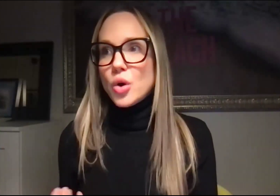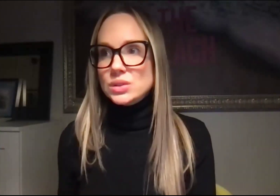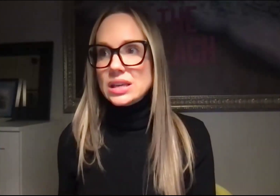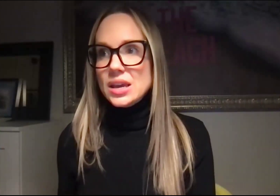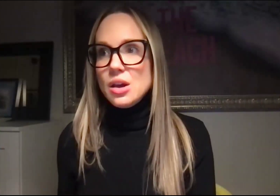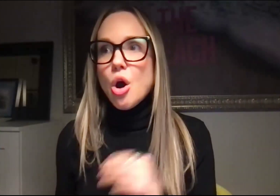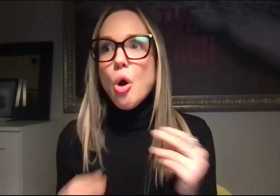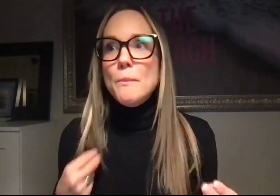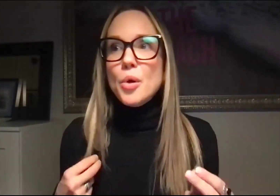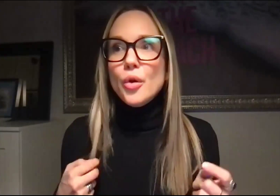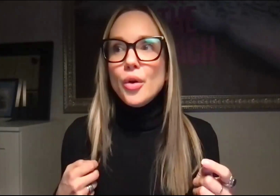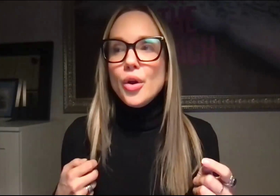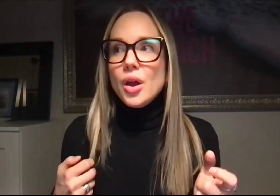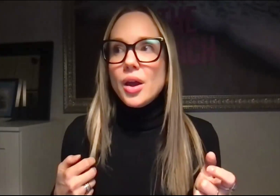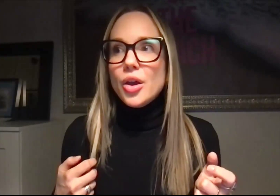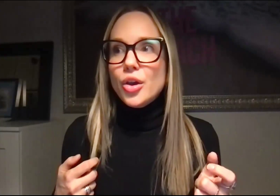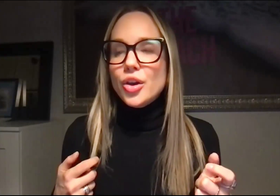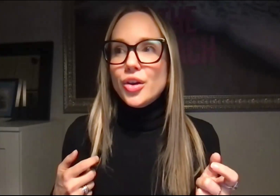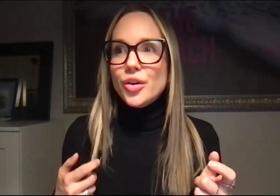porter du foncé, on peut